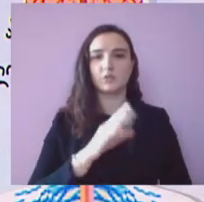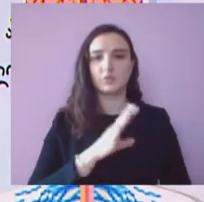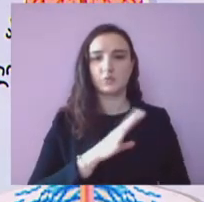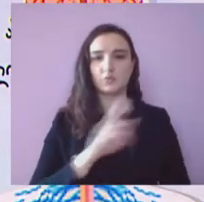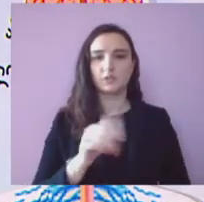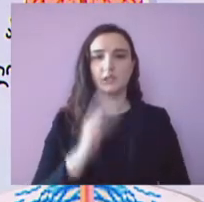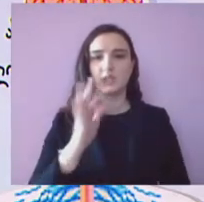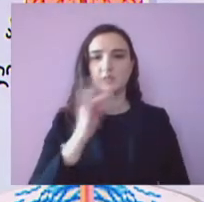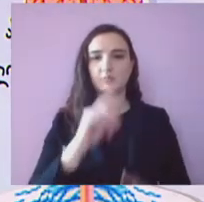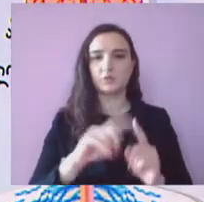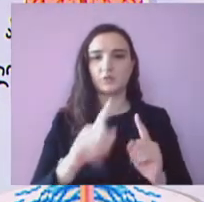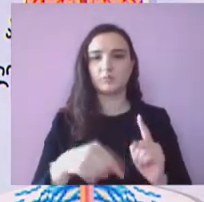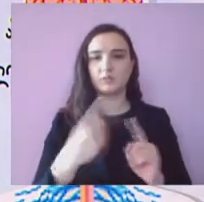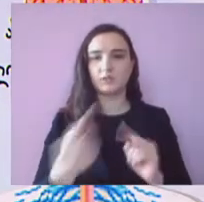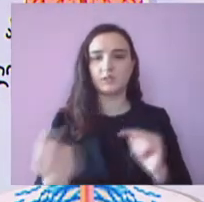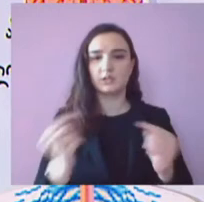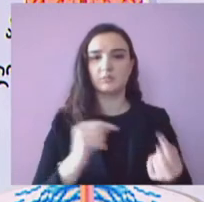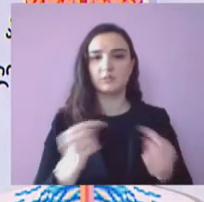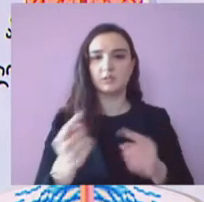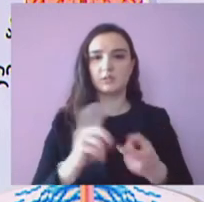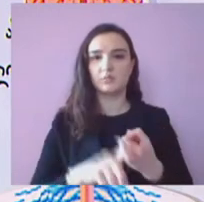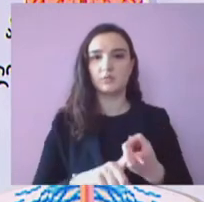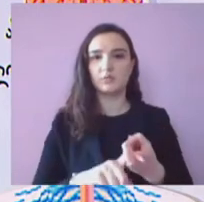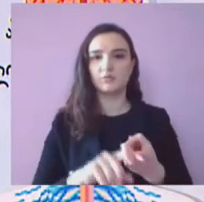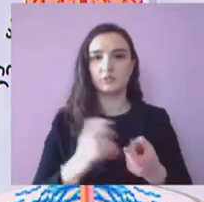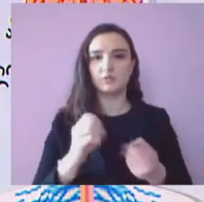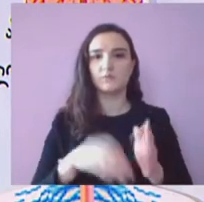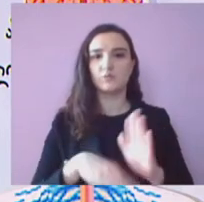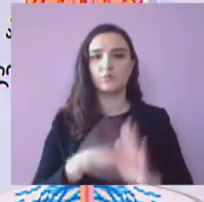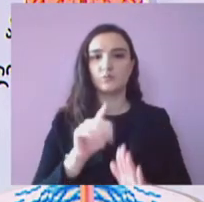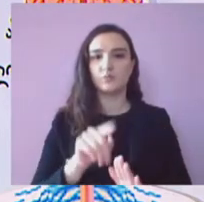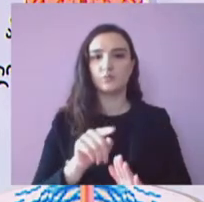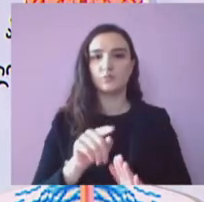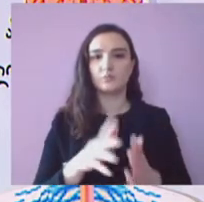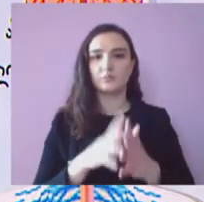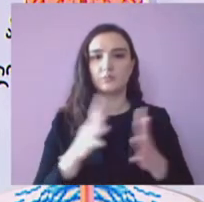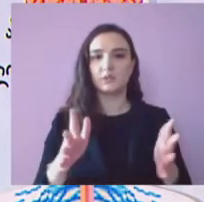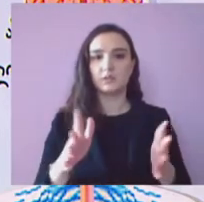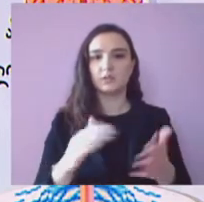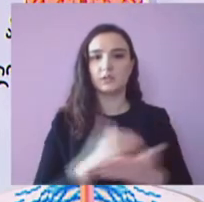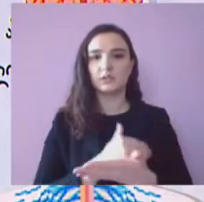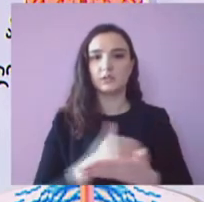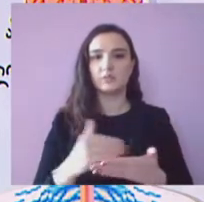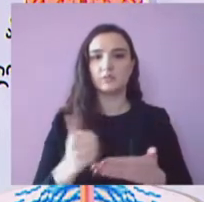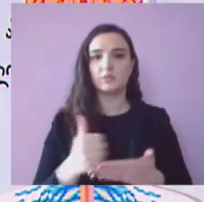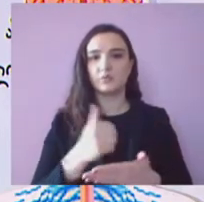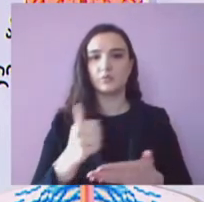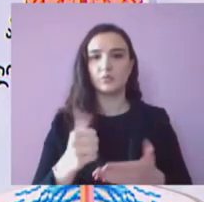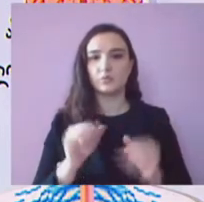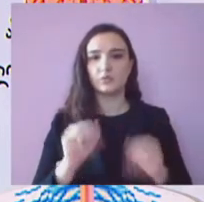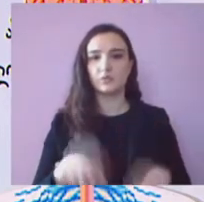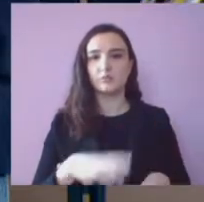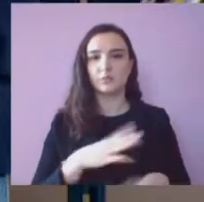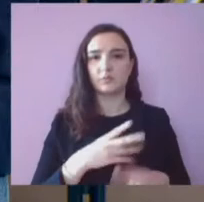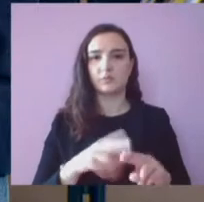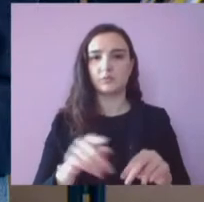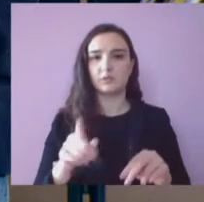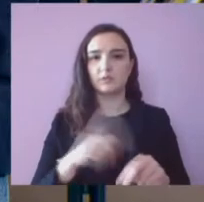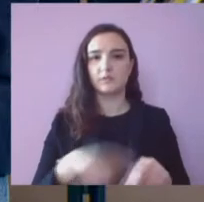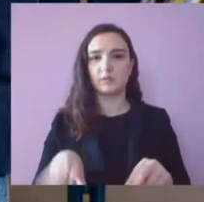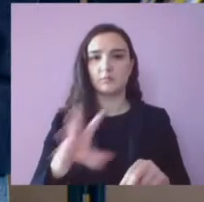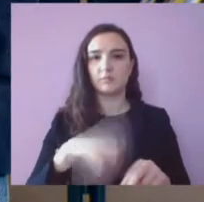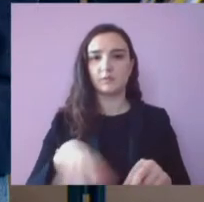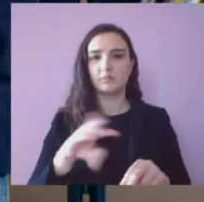შემდეგად, ერთმანეთს დააუკავშირა და კიდევ უფრო მეტად ხაზი გაუსვა, როგორი მანკიერი შეიძლება იყოს ეს წრე. მე თქვენი